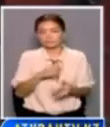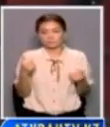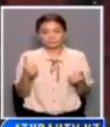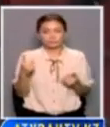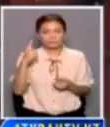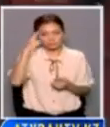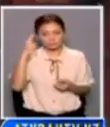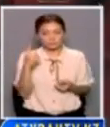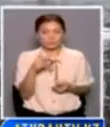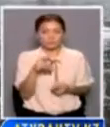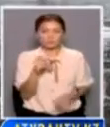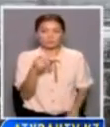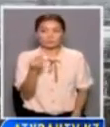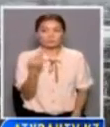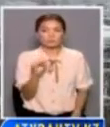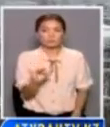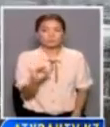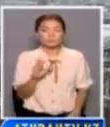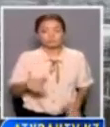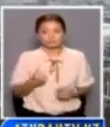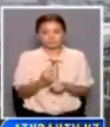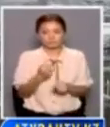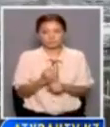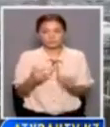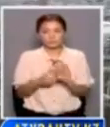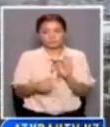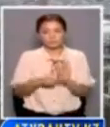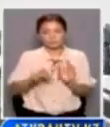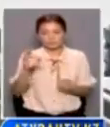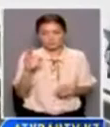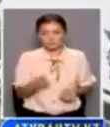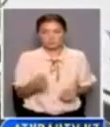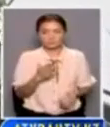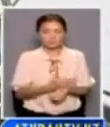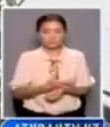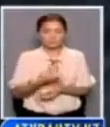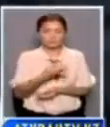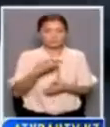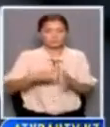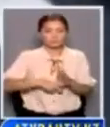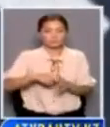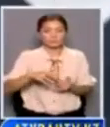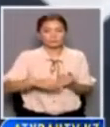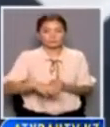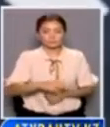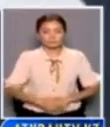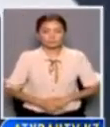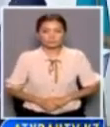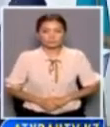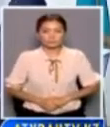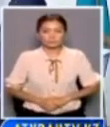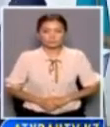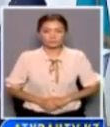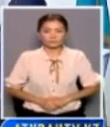крупным считается Прикаспийский, на который приходится около 80% ресурсной базы страны. До сегодняшнего